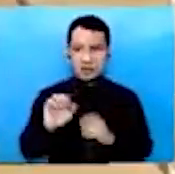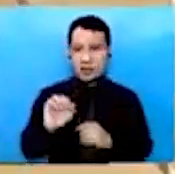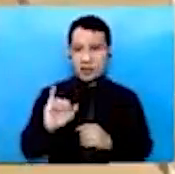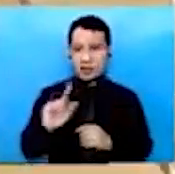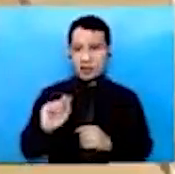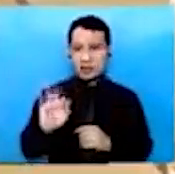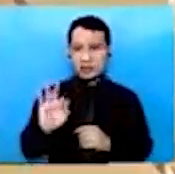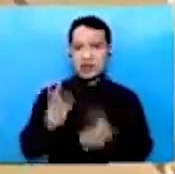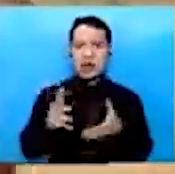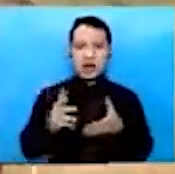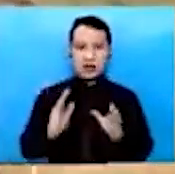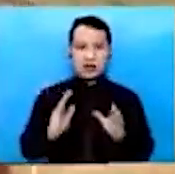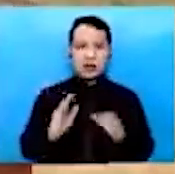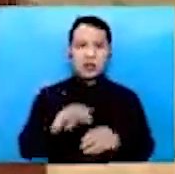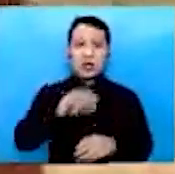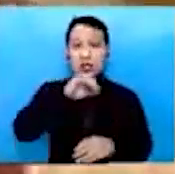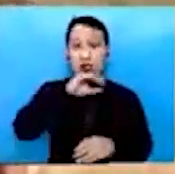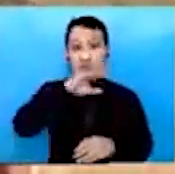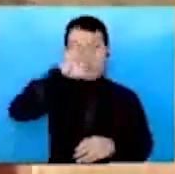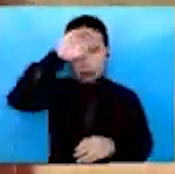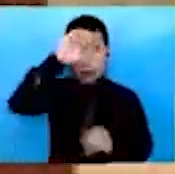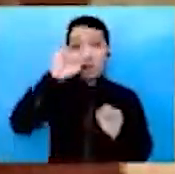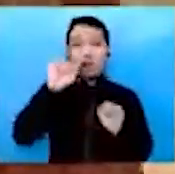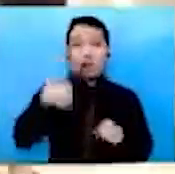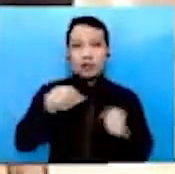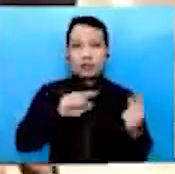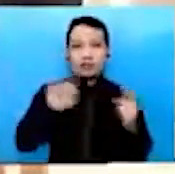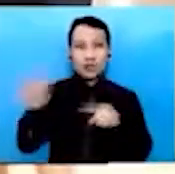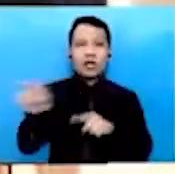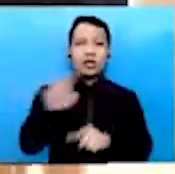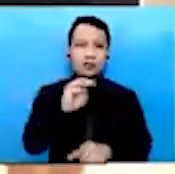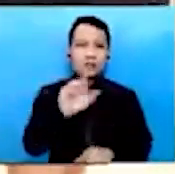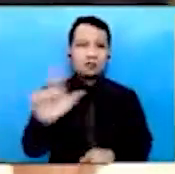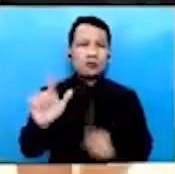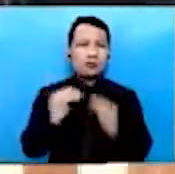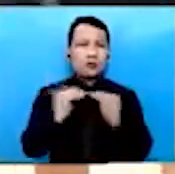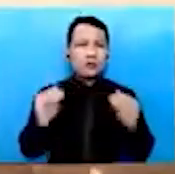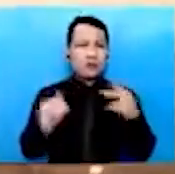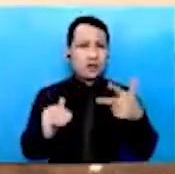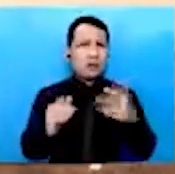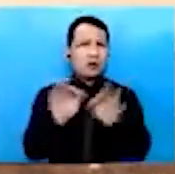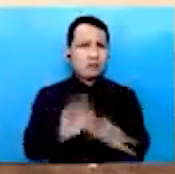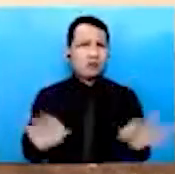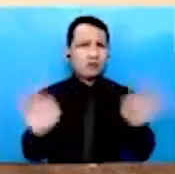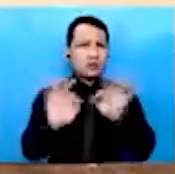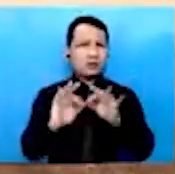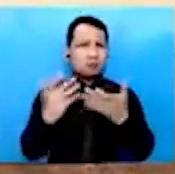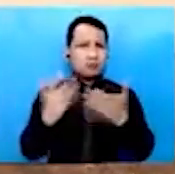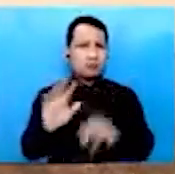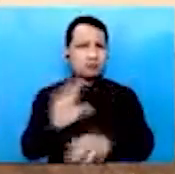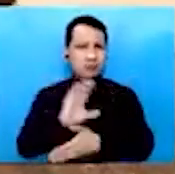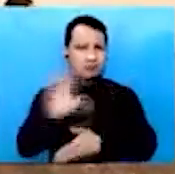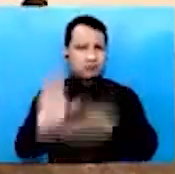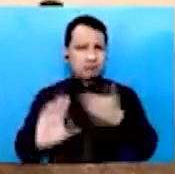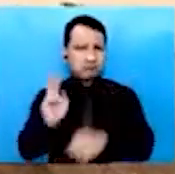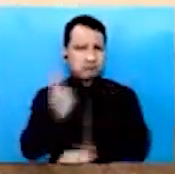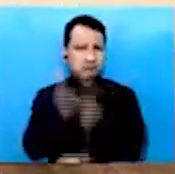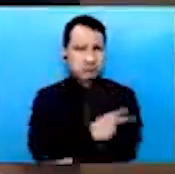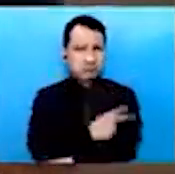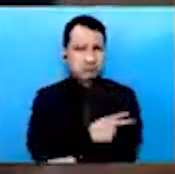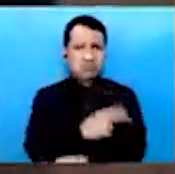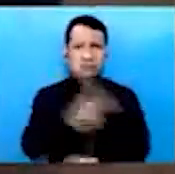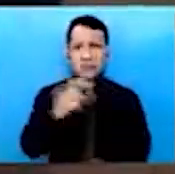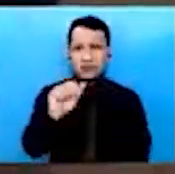Pwedeng mag-mall sina lola at lola ngayong nasa Alert Level 3, basta't sila'y bakunado. Pero sa Ayala Malls,